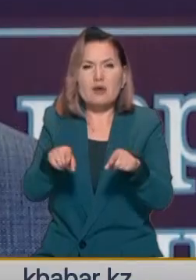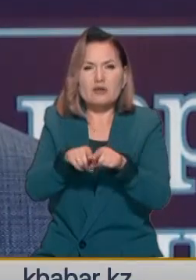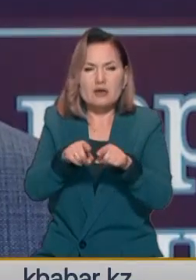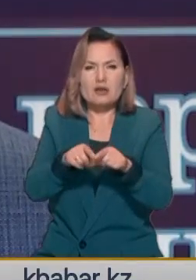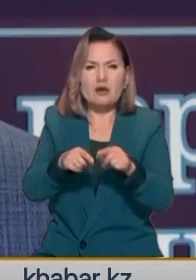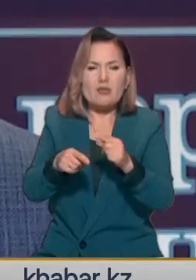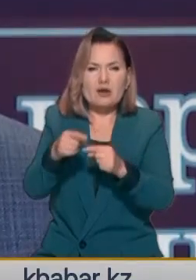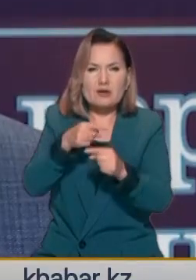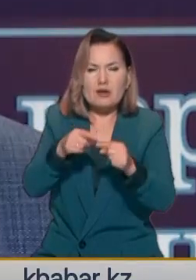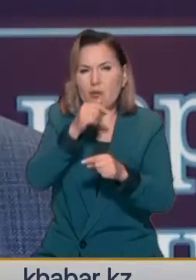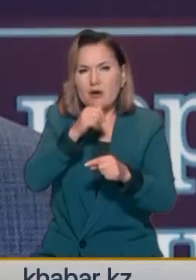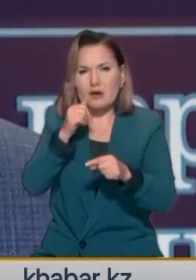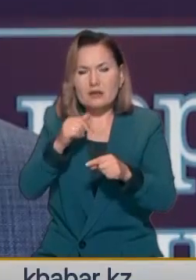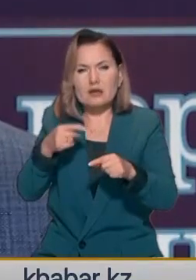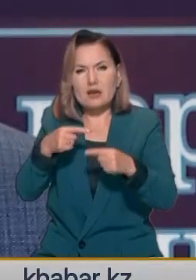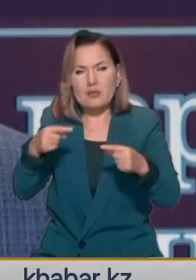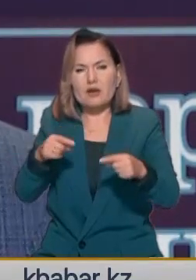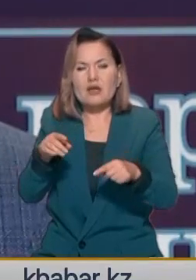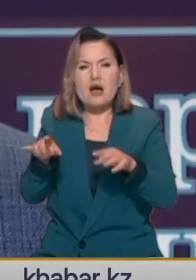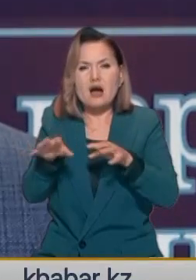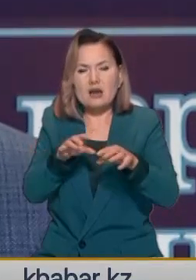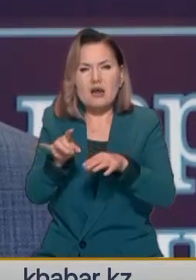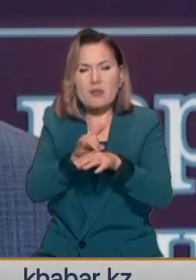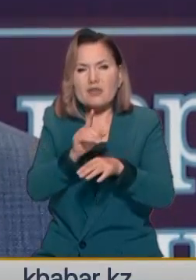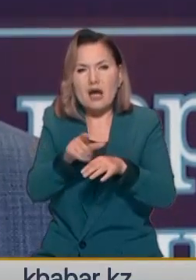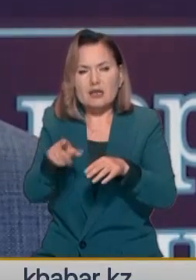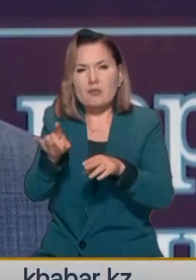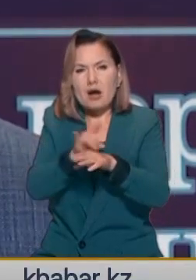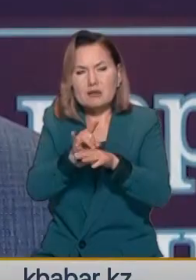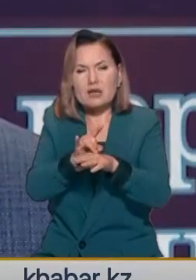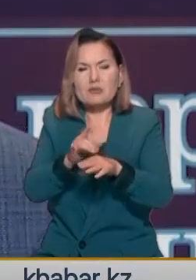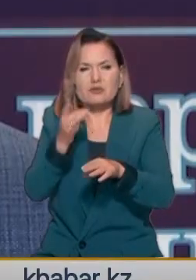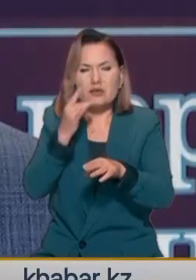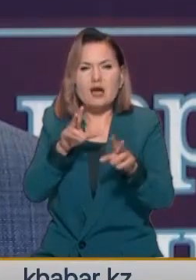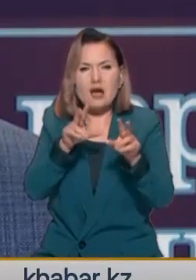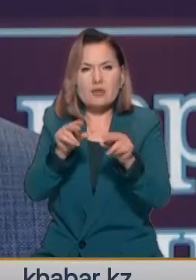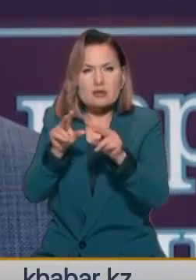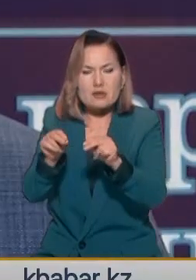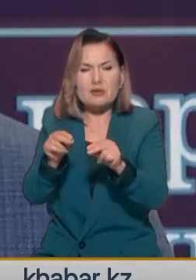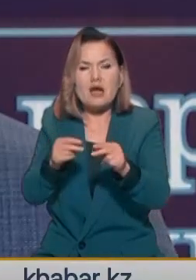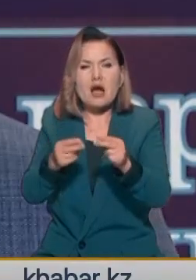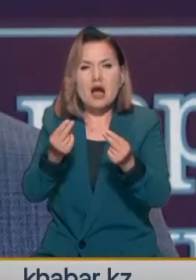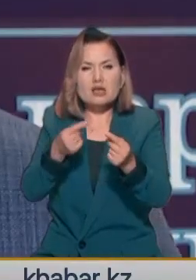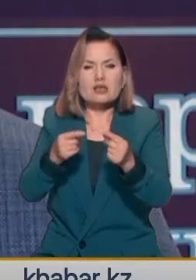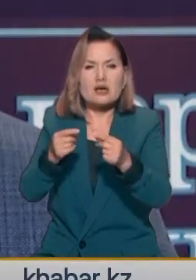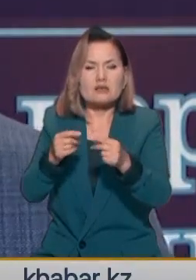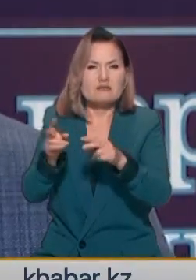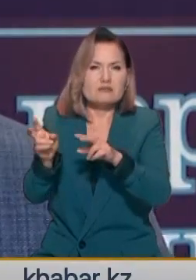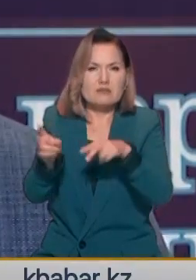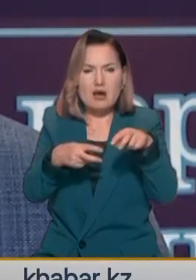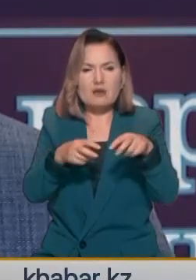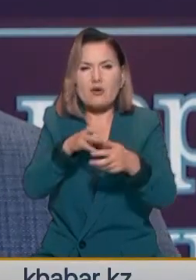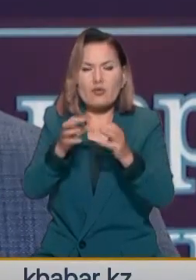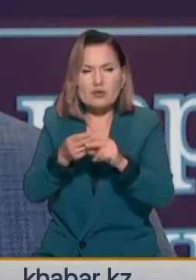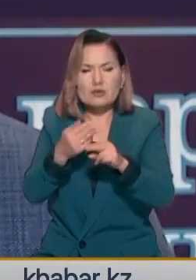инвестицияның артына жасырынған түрлі бізде алаяқтық бар, солар азаматтарға байытамыз, ақшаларыңызды еселеп береміз деп ақшаларын алып, ортада былай